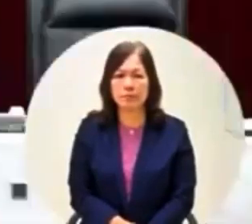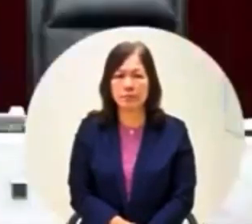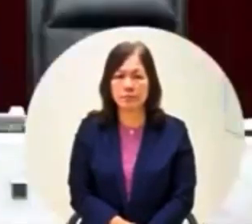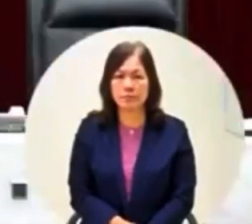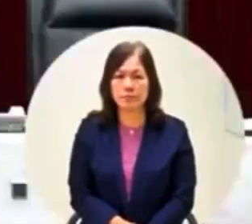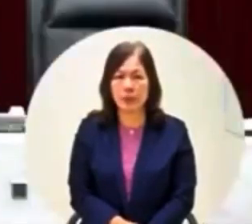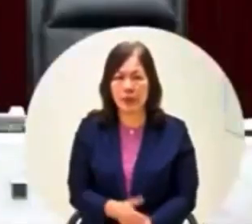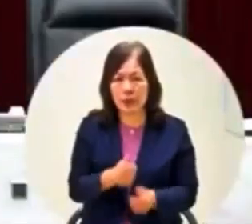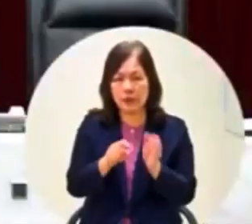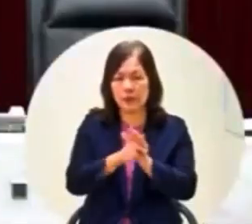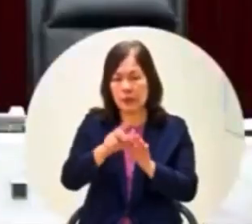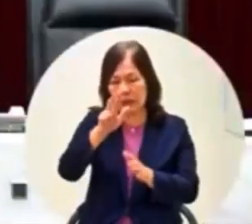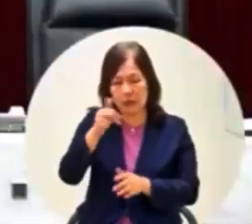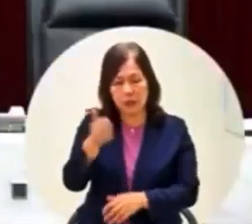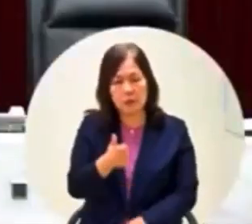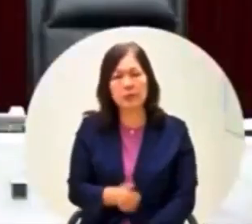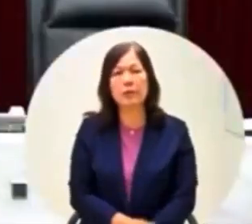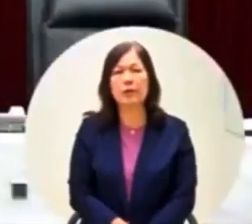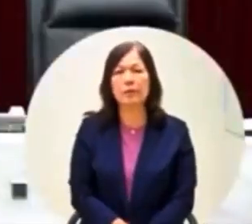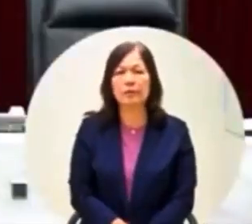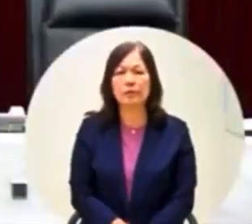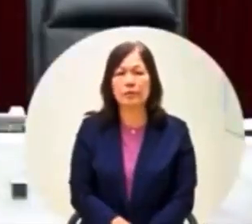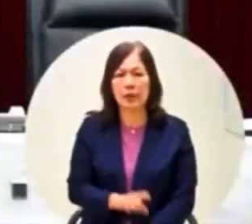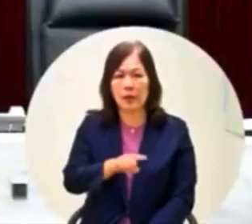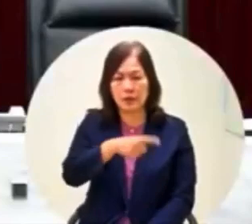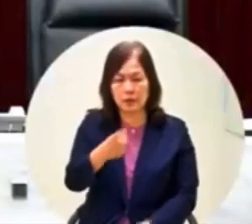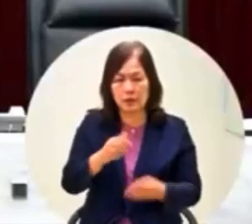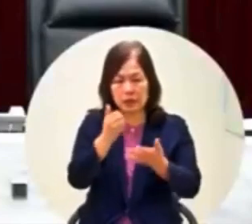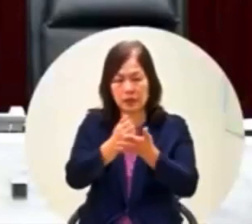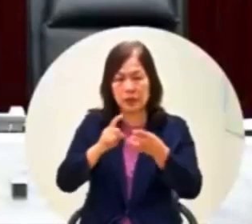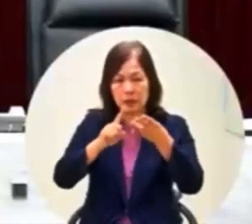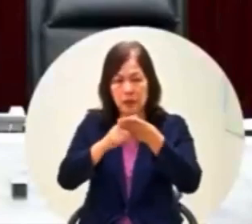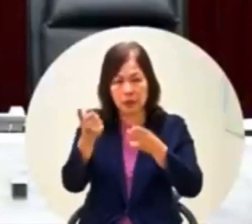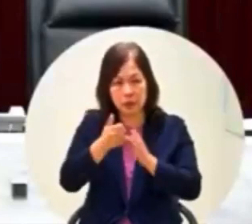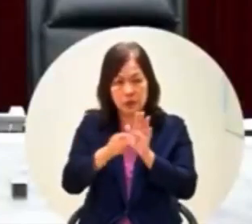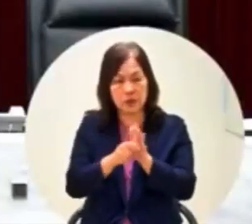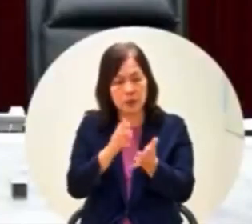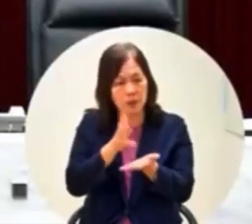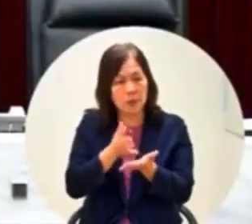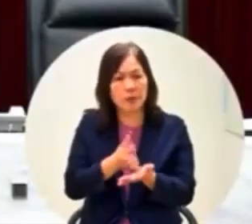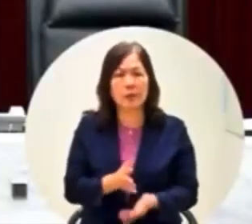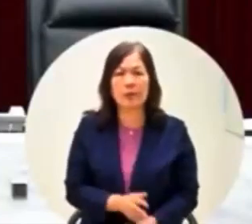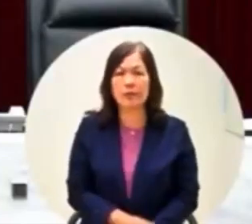好，谢谢刘议员。继续，我们请王耀玉议员发言。王议员，请。